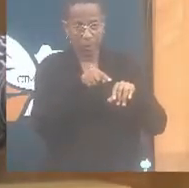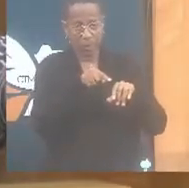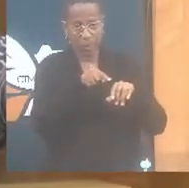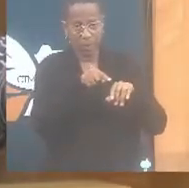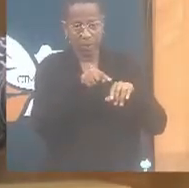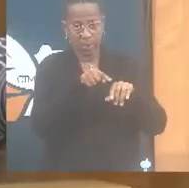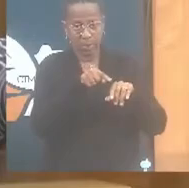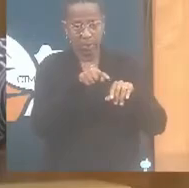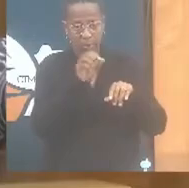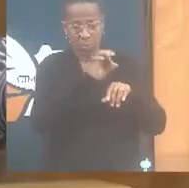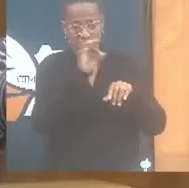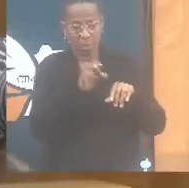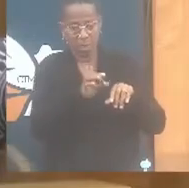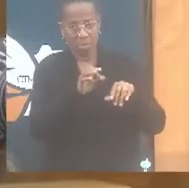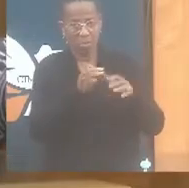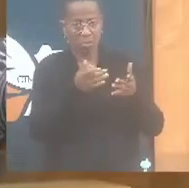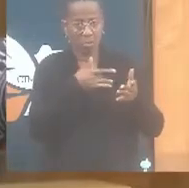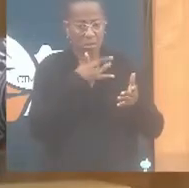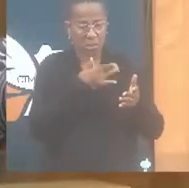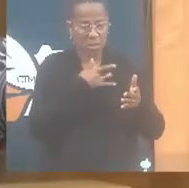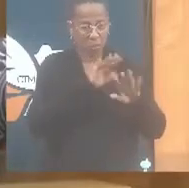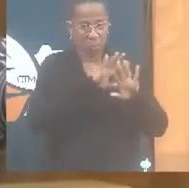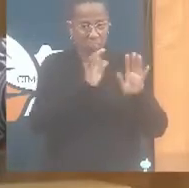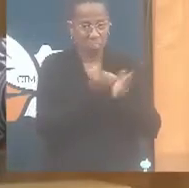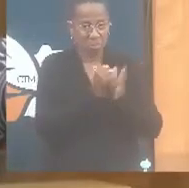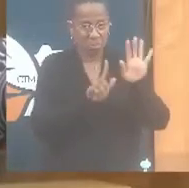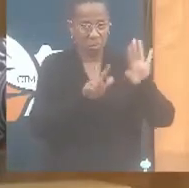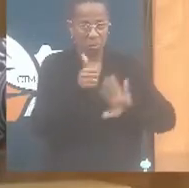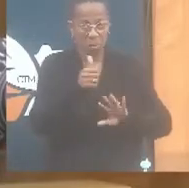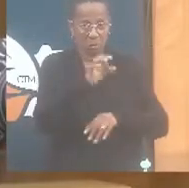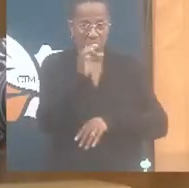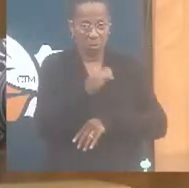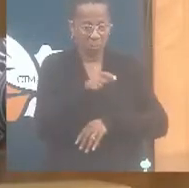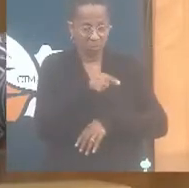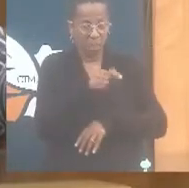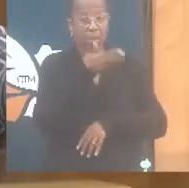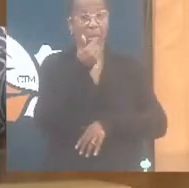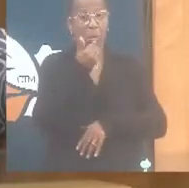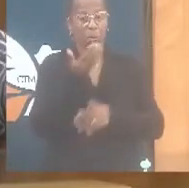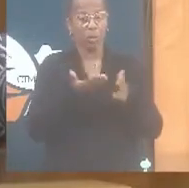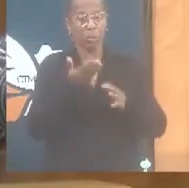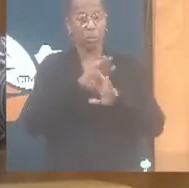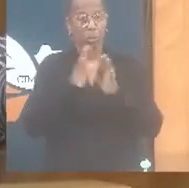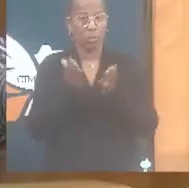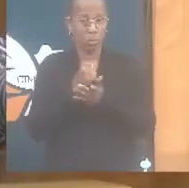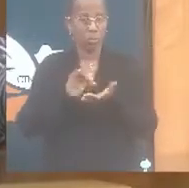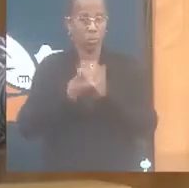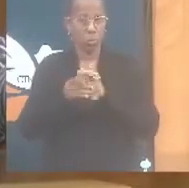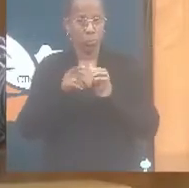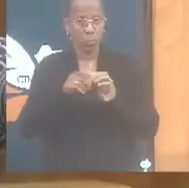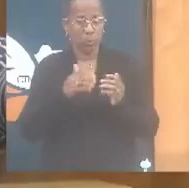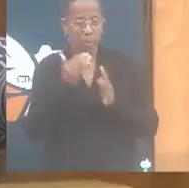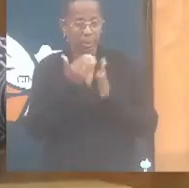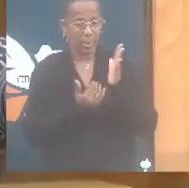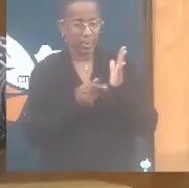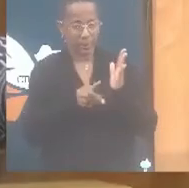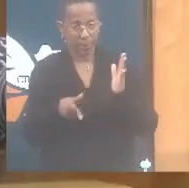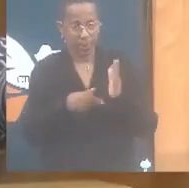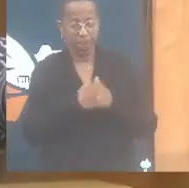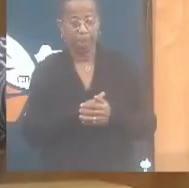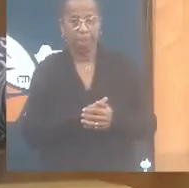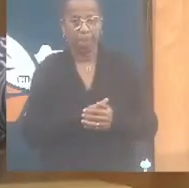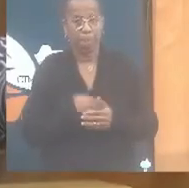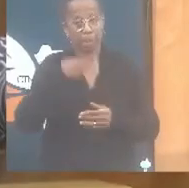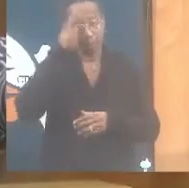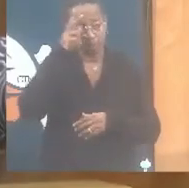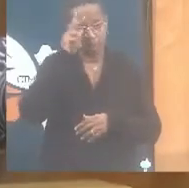taux d'exécution n'est que de 71%. Et c'est le meilleur, mais 71%, le meilleur dans la cité. D'habitude, il était